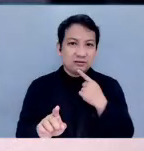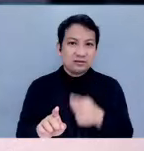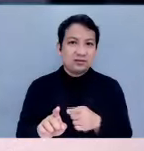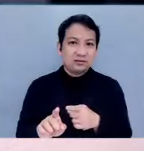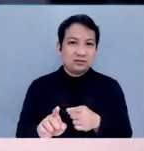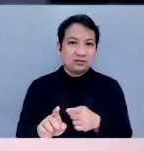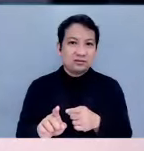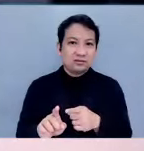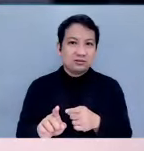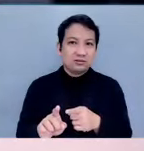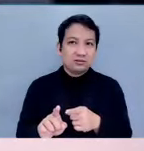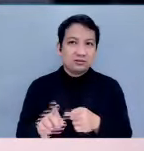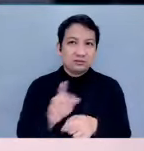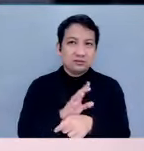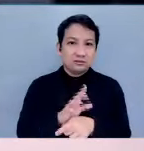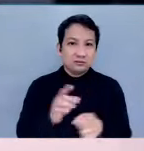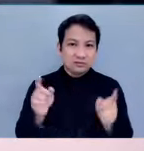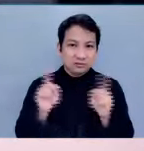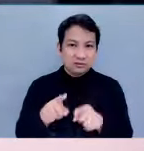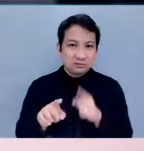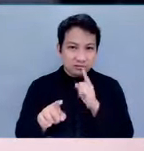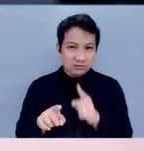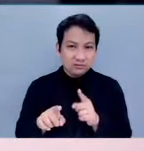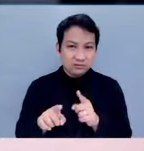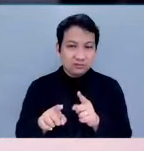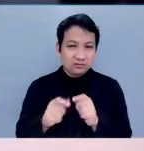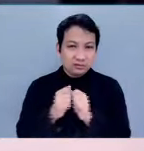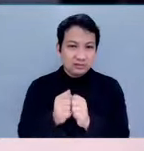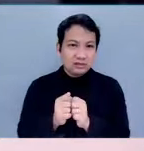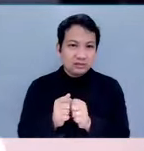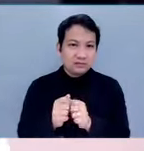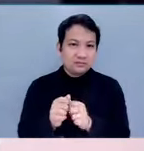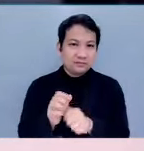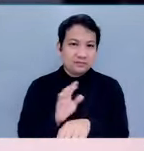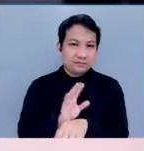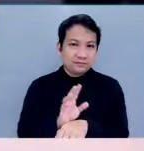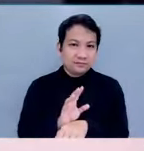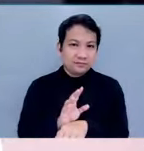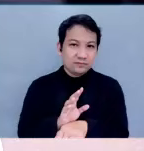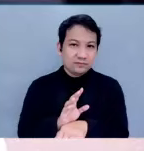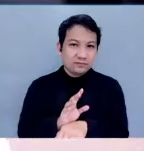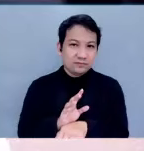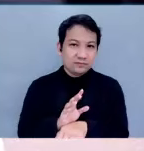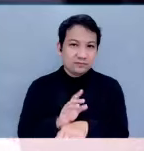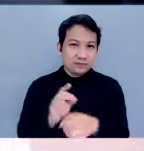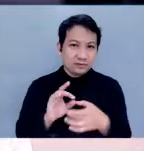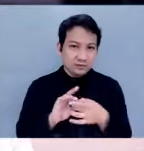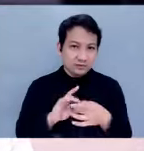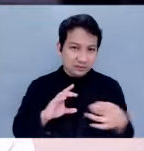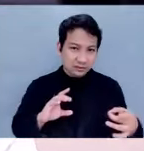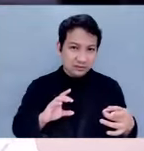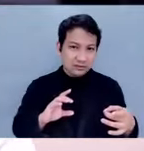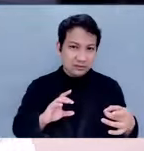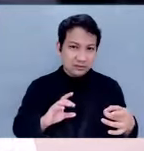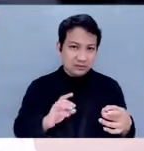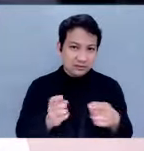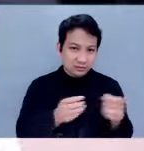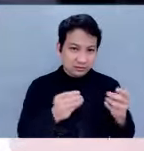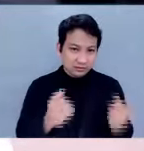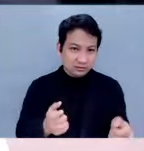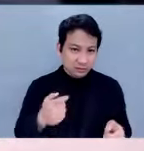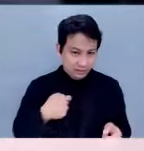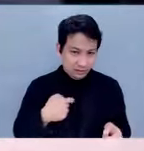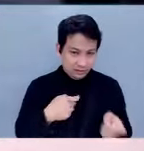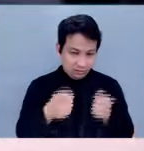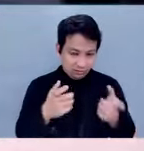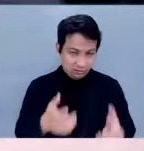film. Mm. But in real life, we're very close. Yes. Hirap nun. So, gusto ko, co-manager din ako ni Donnie. Yes. So, gusto